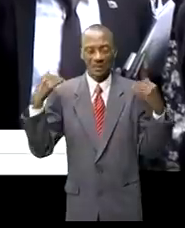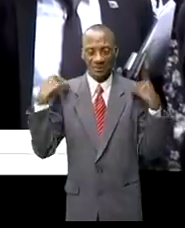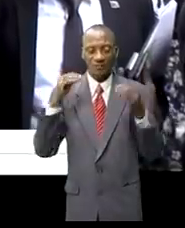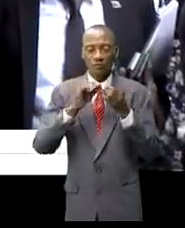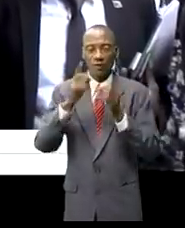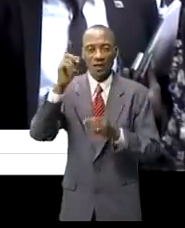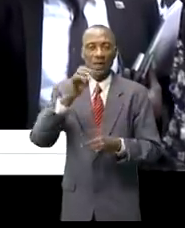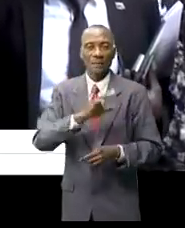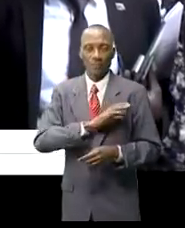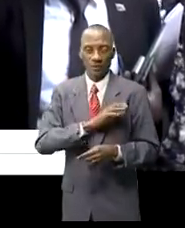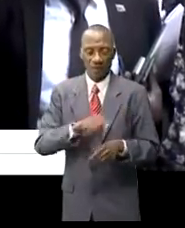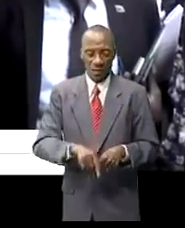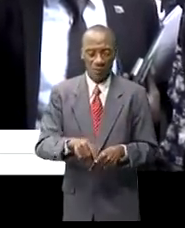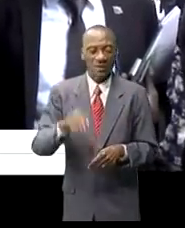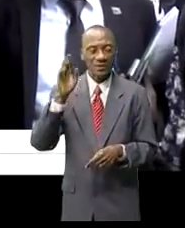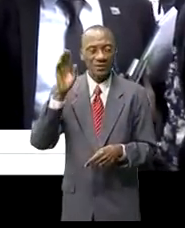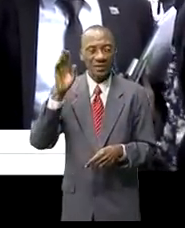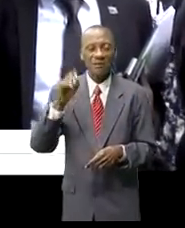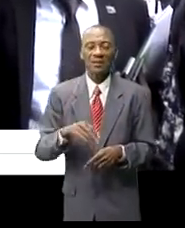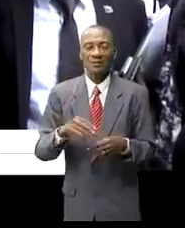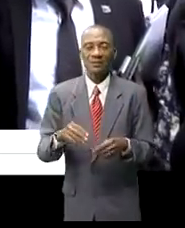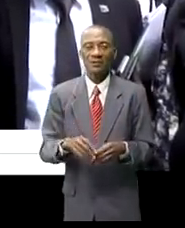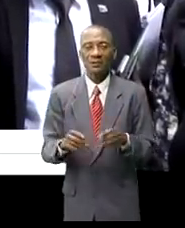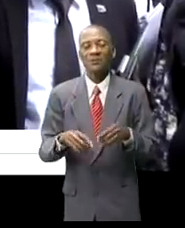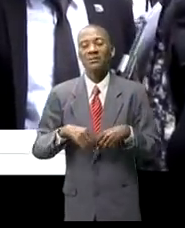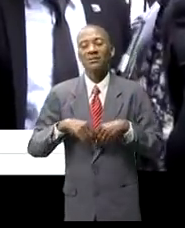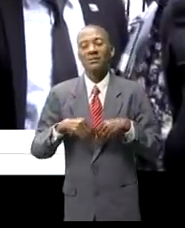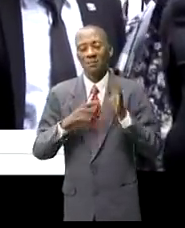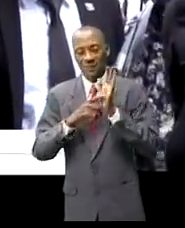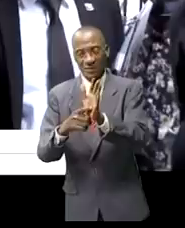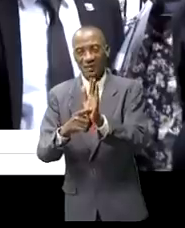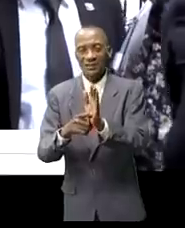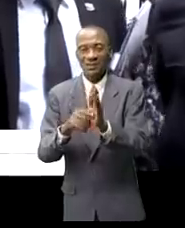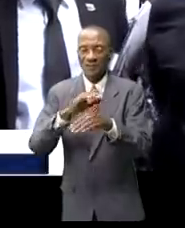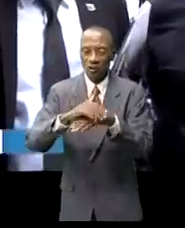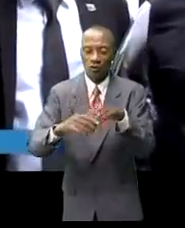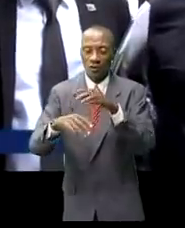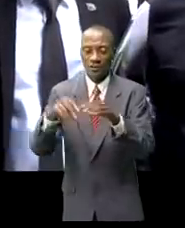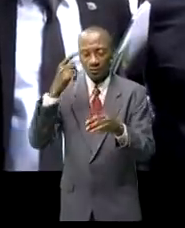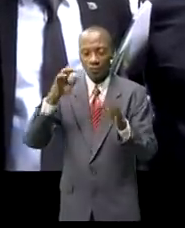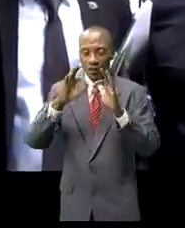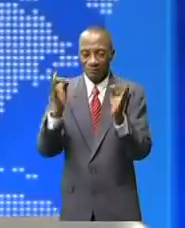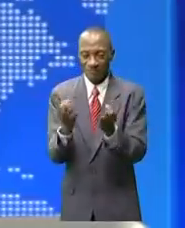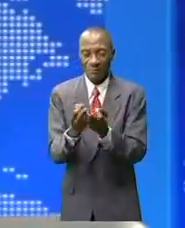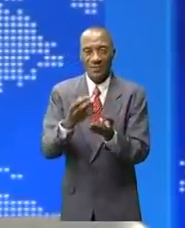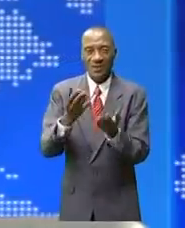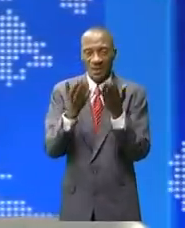Kinshasa, Silvano Kasongo, présente ses condoléances les plus émues à la famille biologique de l'illustre disparu.